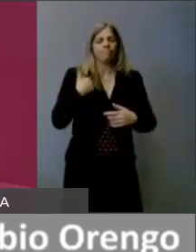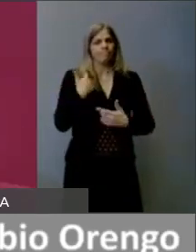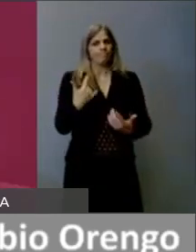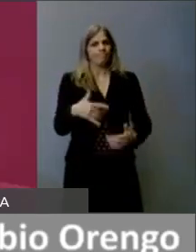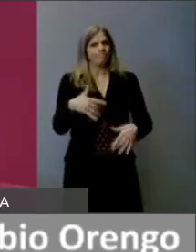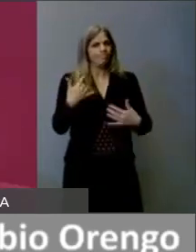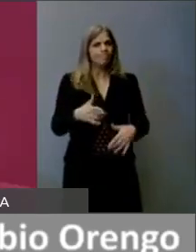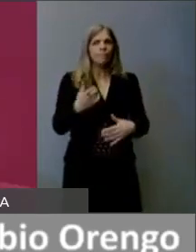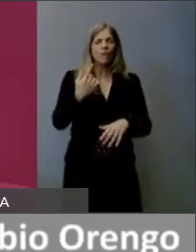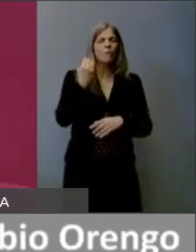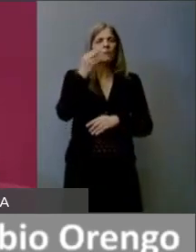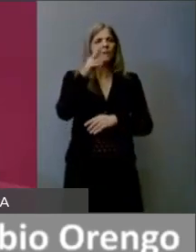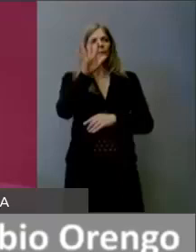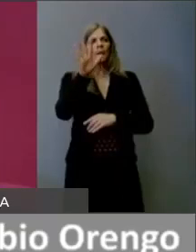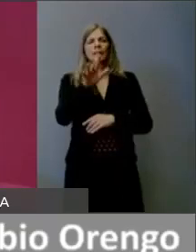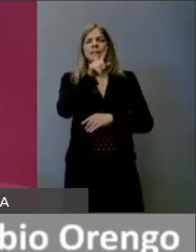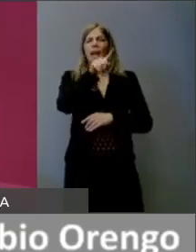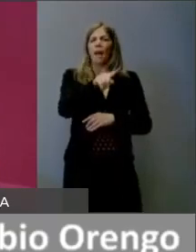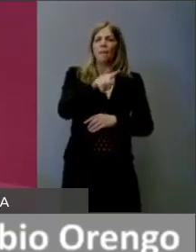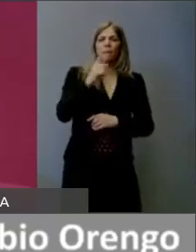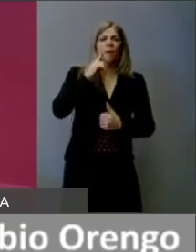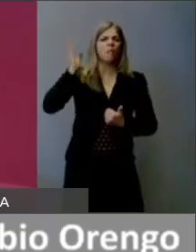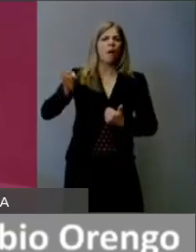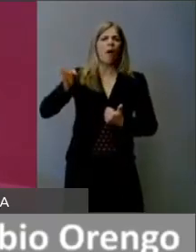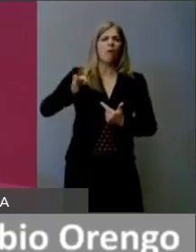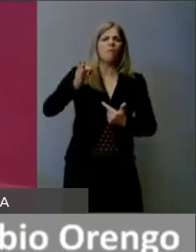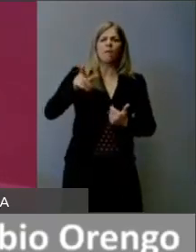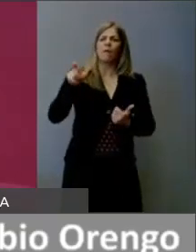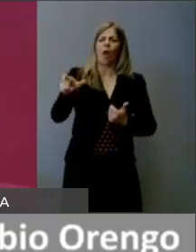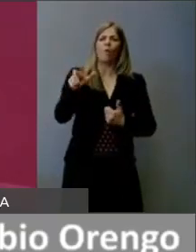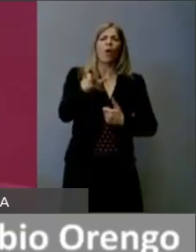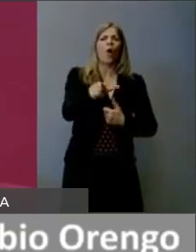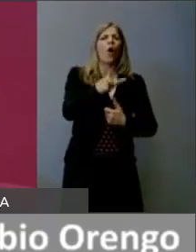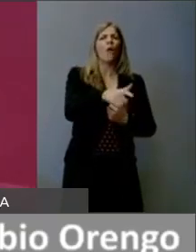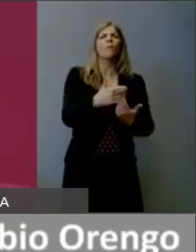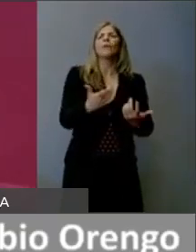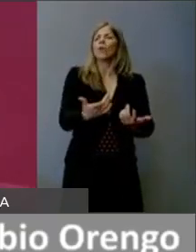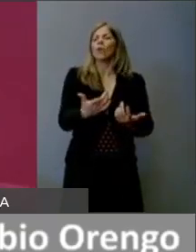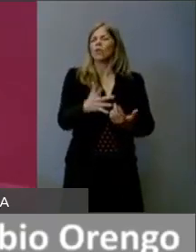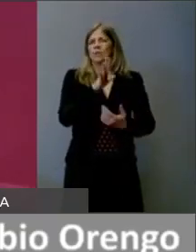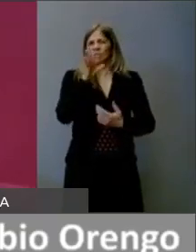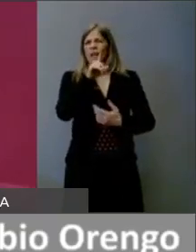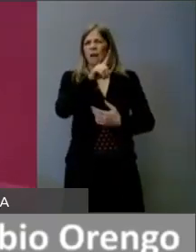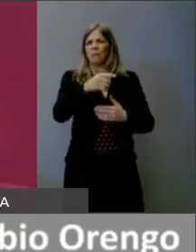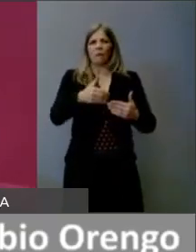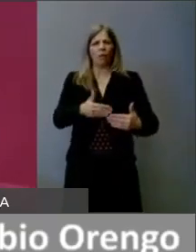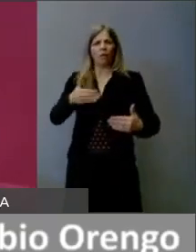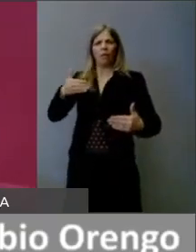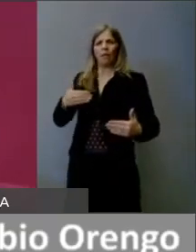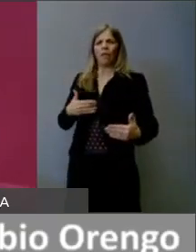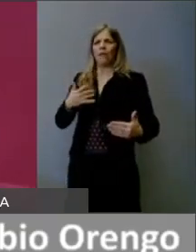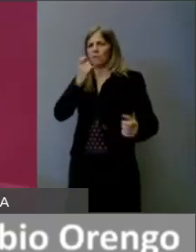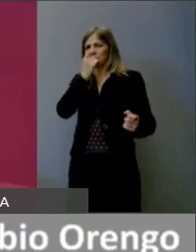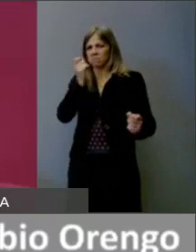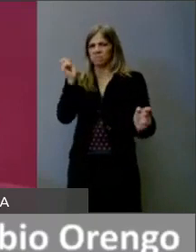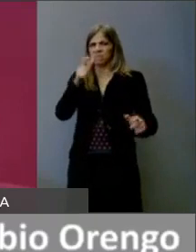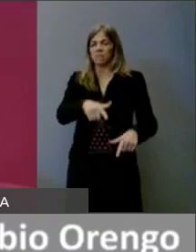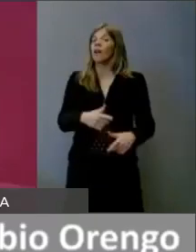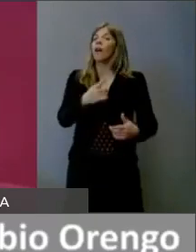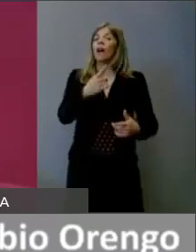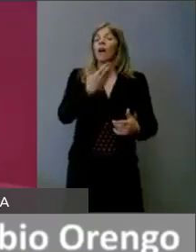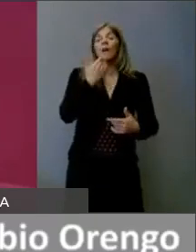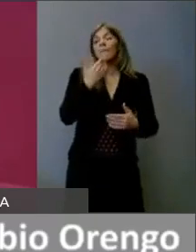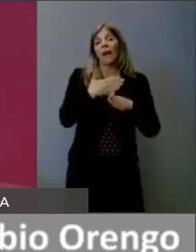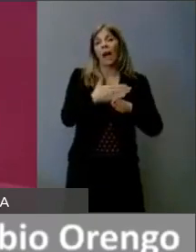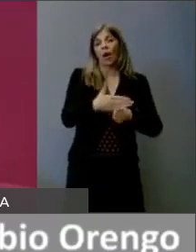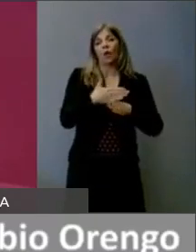cittadinanza certifica la vostra lontananza, ma soprattutto un indirizzo politico ben preciso. Quello che manca è la condivisione. La condivisione è